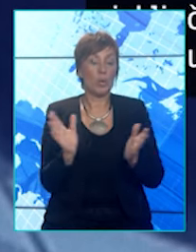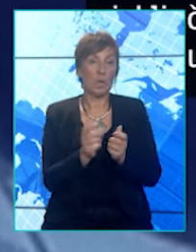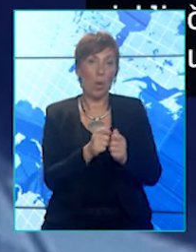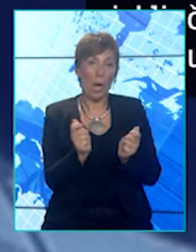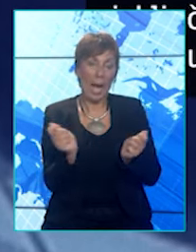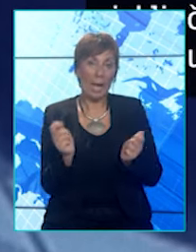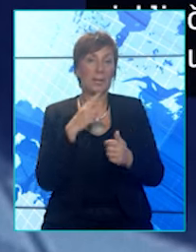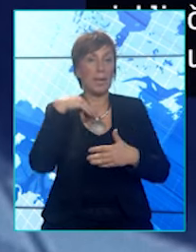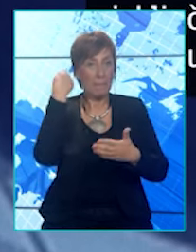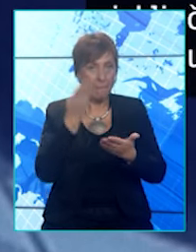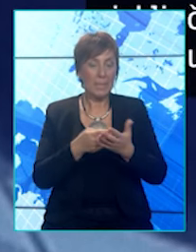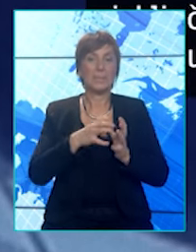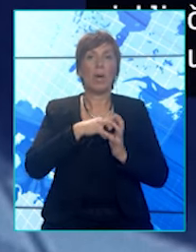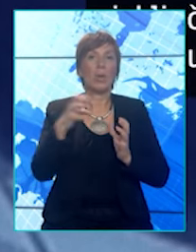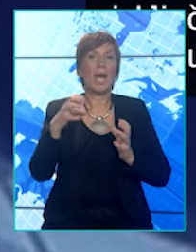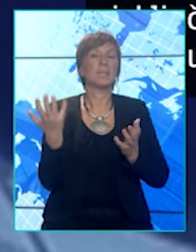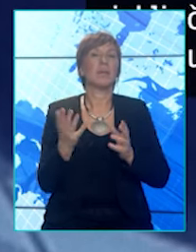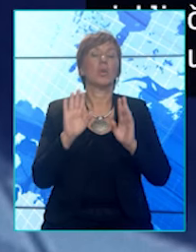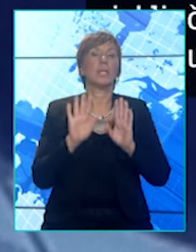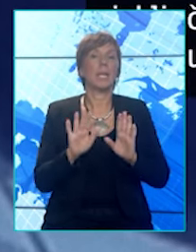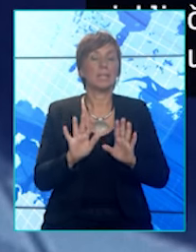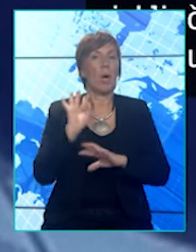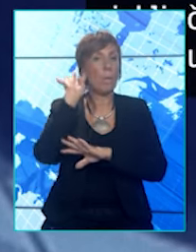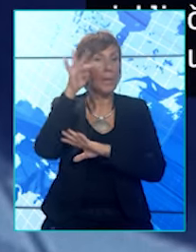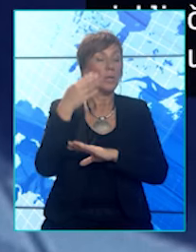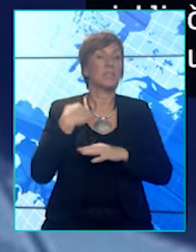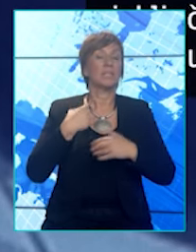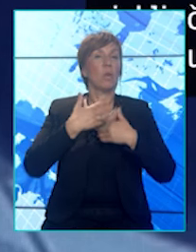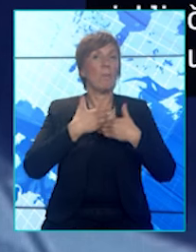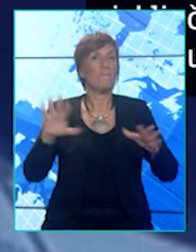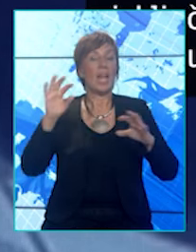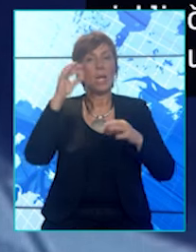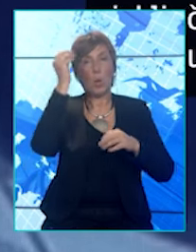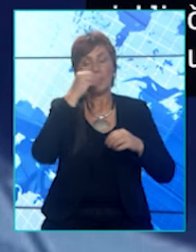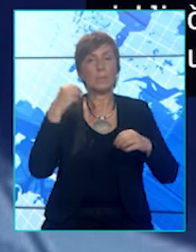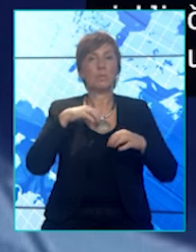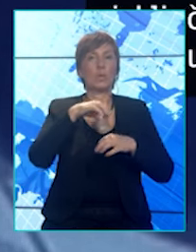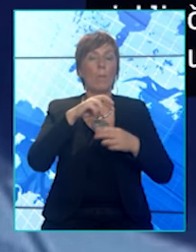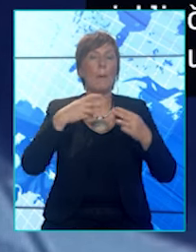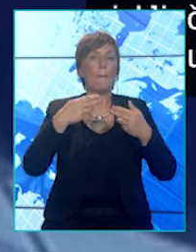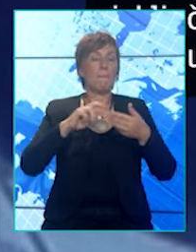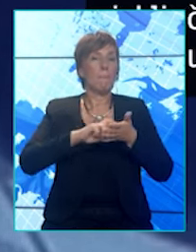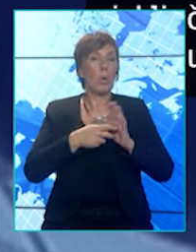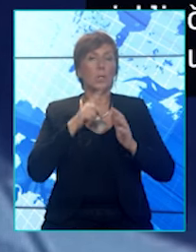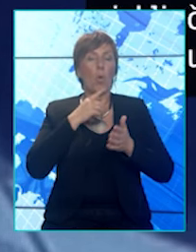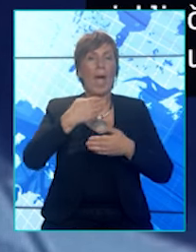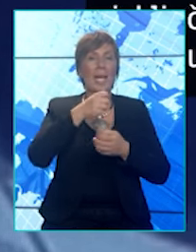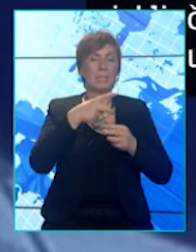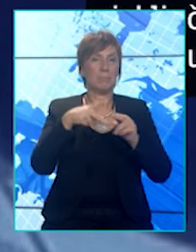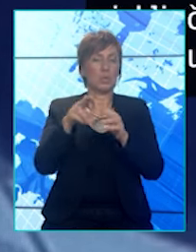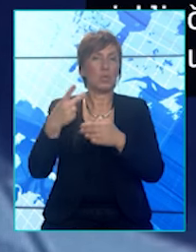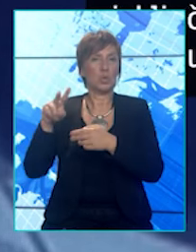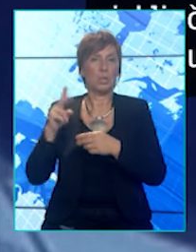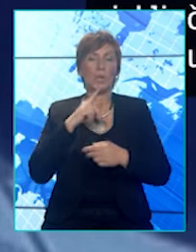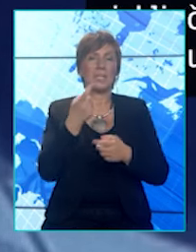i priznao da je samo nastavio tamo gdje je stao Milošević sa svojom velikosrpskom politikom koja isključuje druge i koja je proizvela